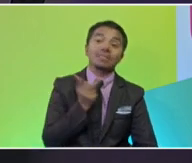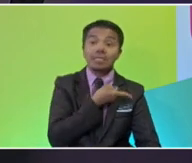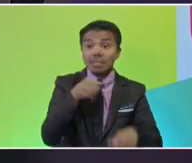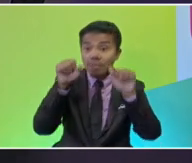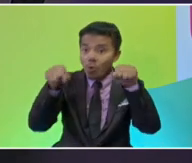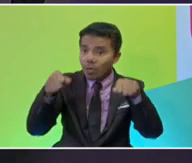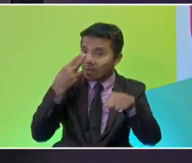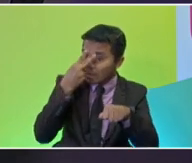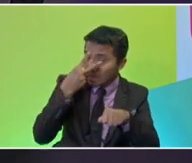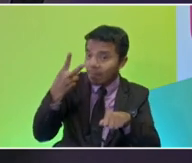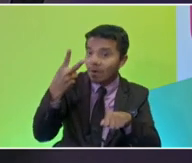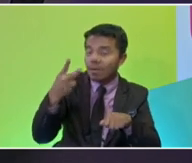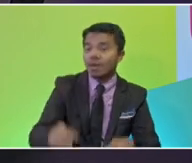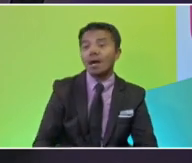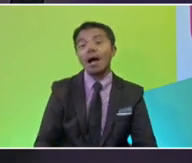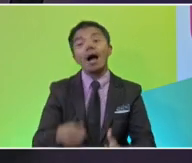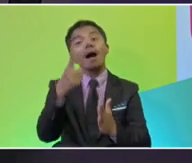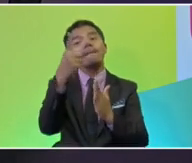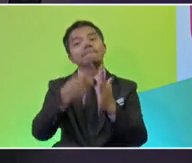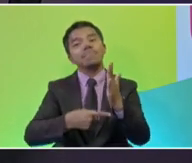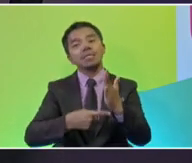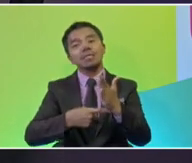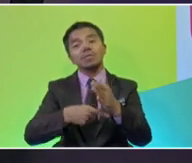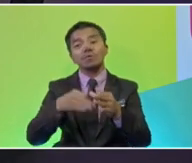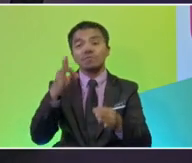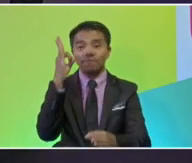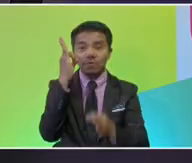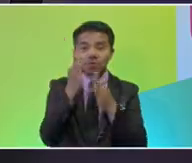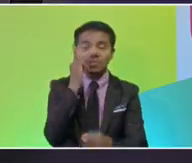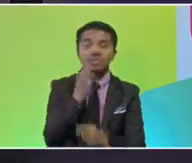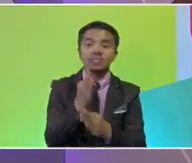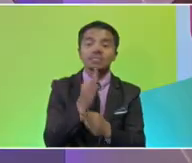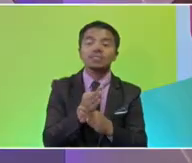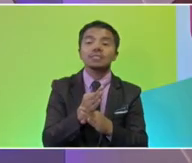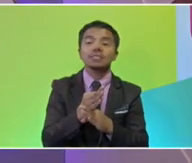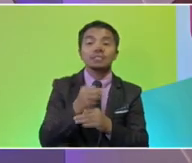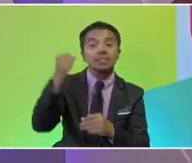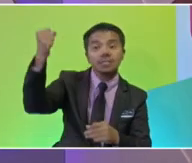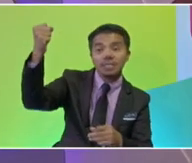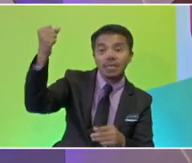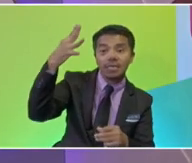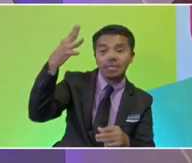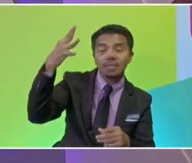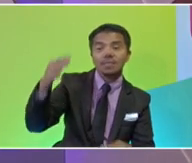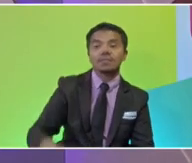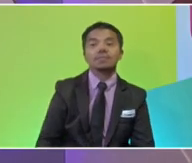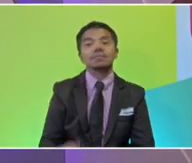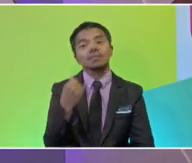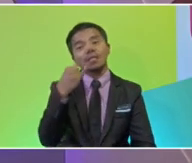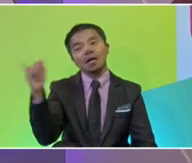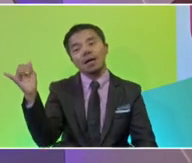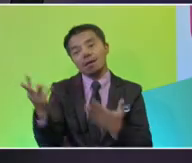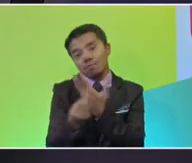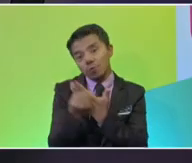Apakah fungsi sumber cahaya untuk memudahkan kita melakukan aktivitas ke dalam keadaan yang